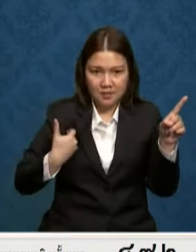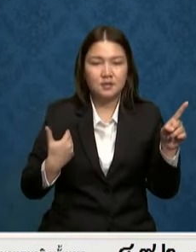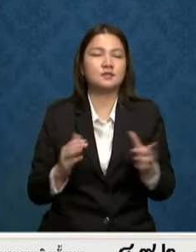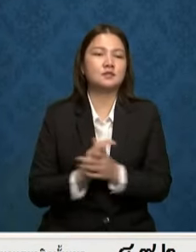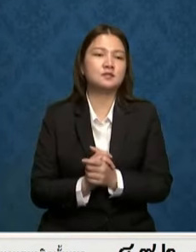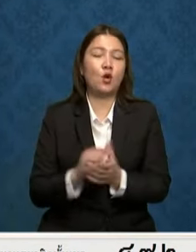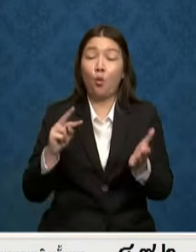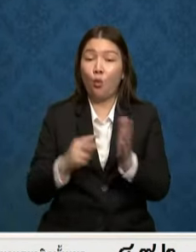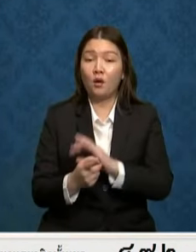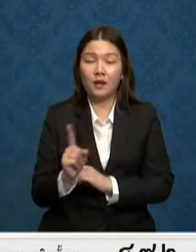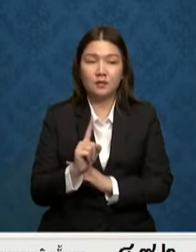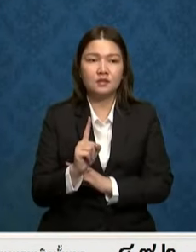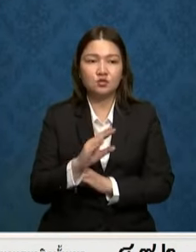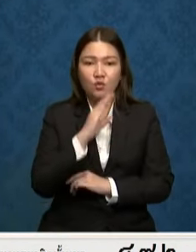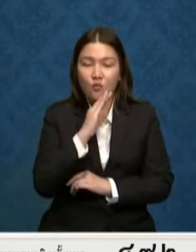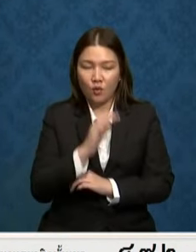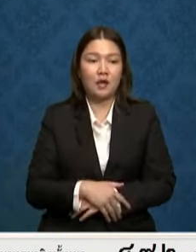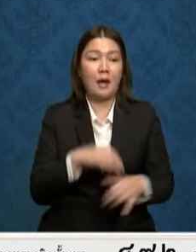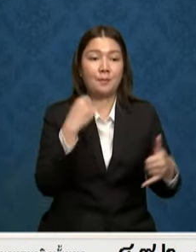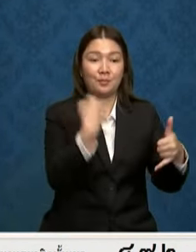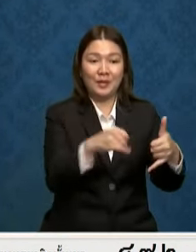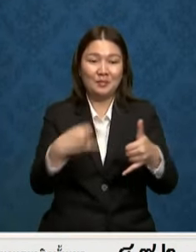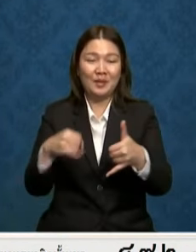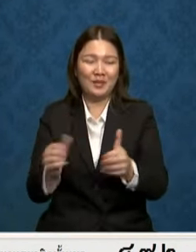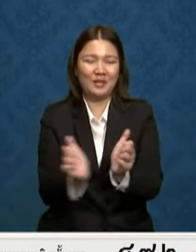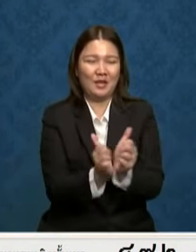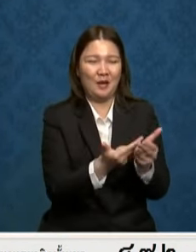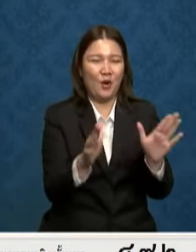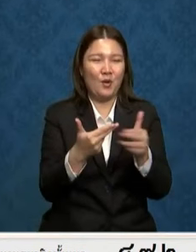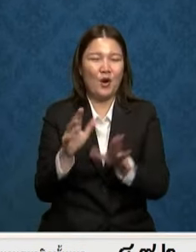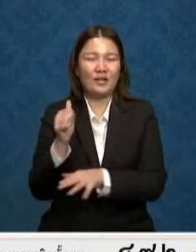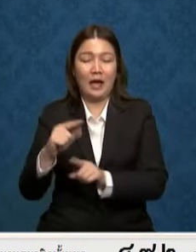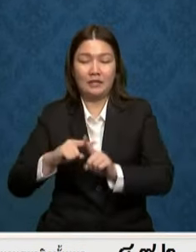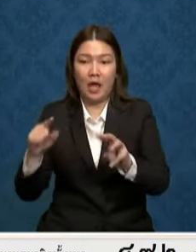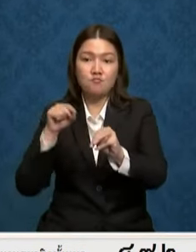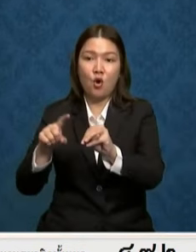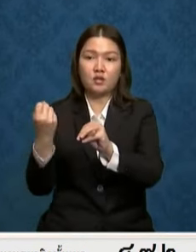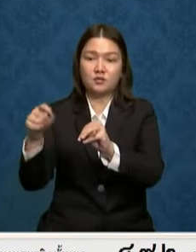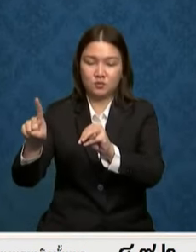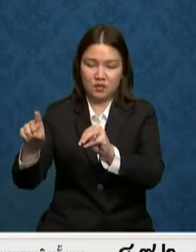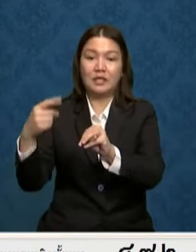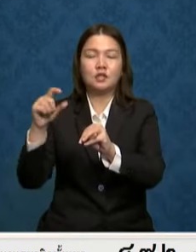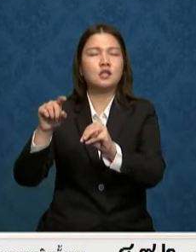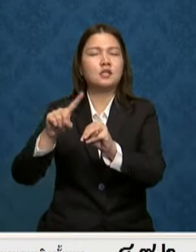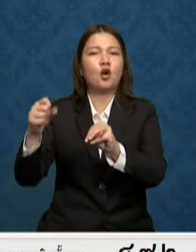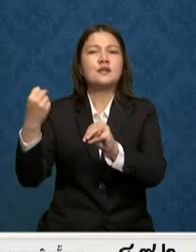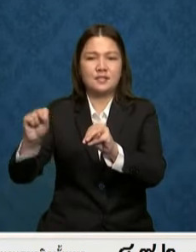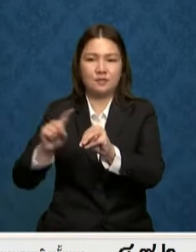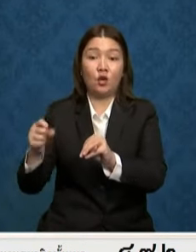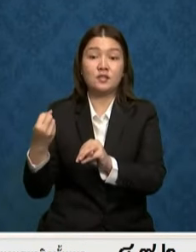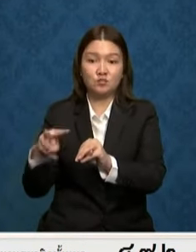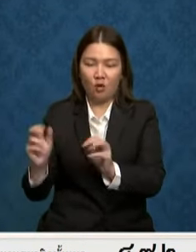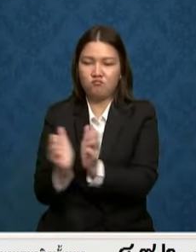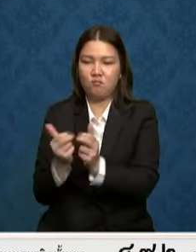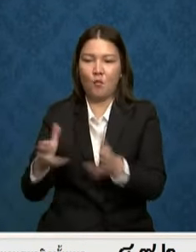ผิดอื่นๆทั้งหมดได้รับการนิรโทษได้แต่ความผิด 1112ไม่สามารถนิรโทษได้กลายเป็นข้อยกเว้นของ